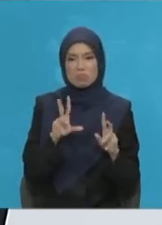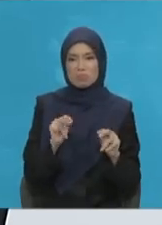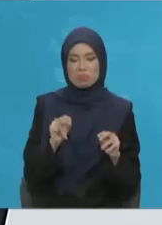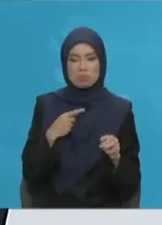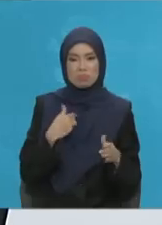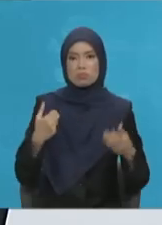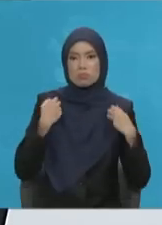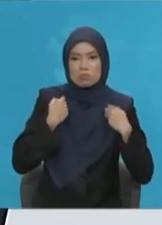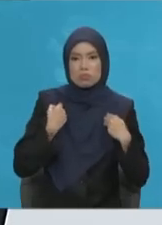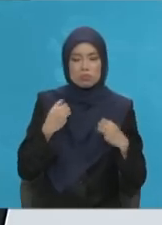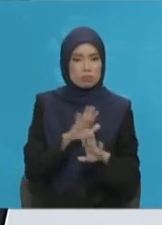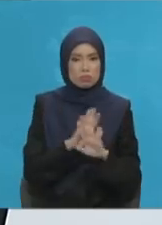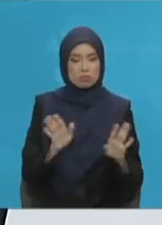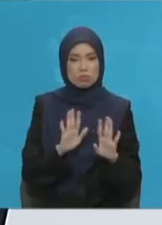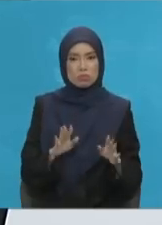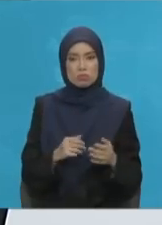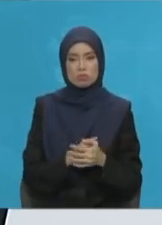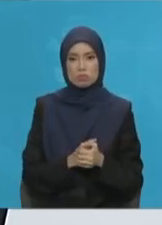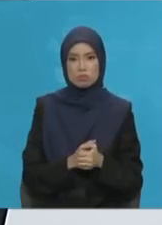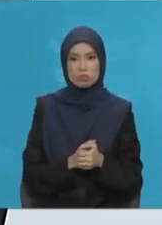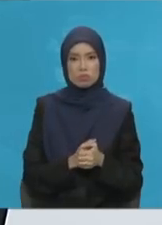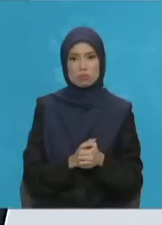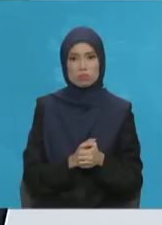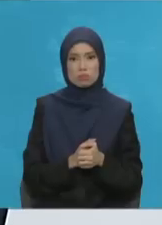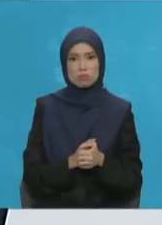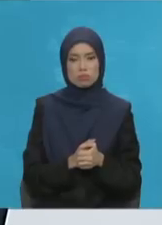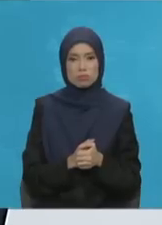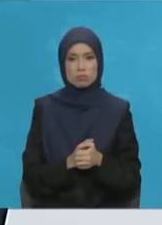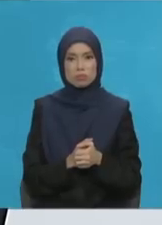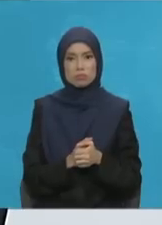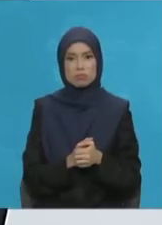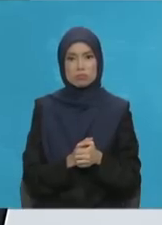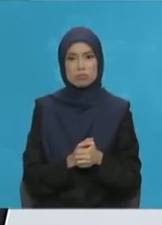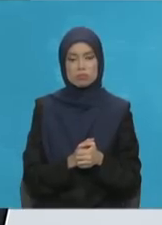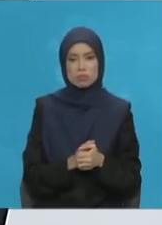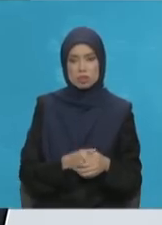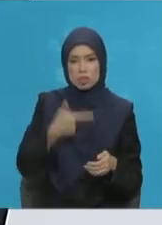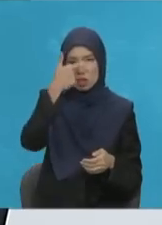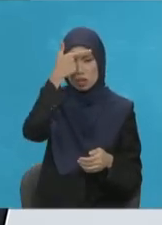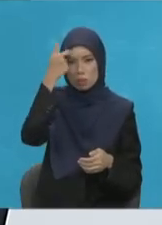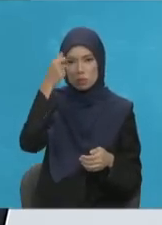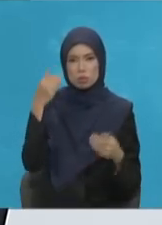backpack penumpang semasa check in ini